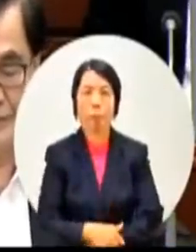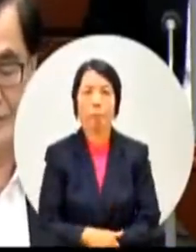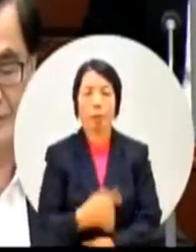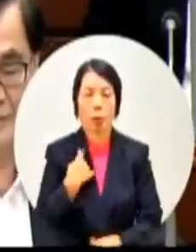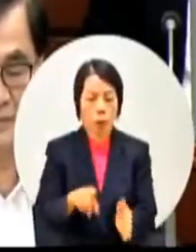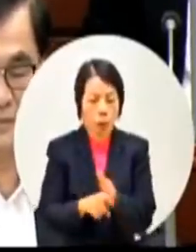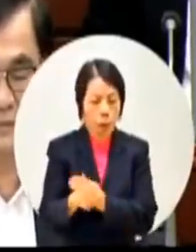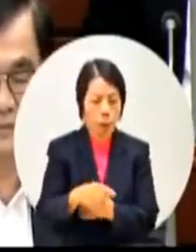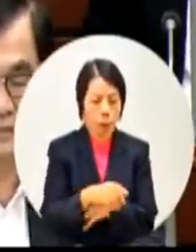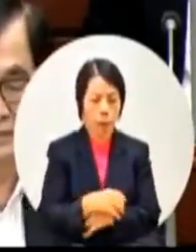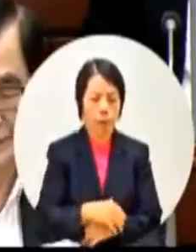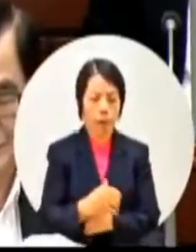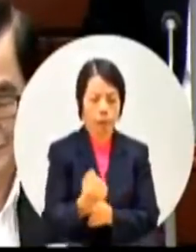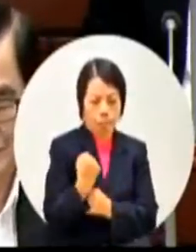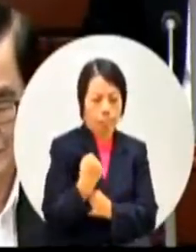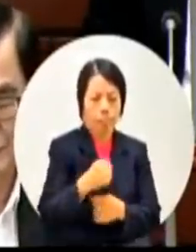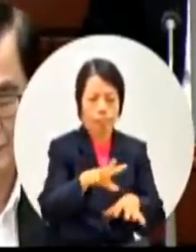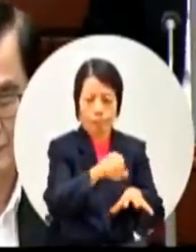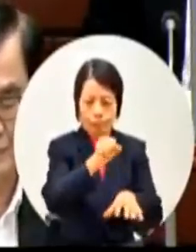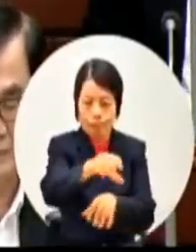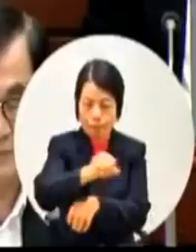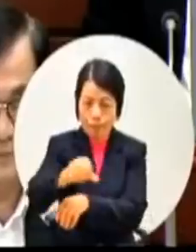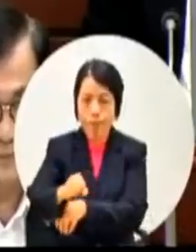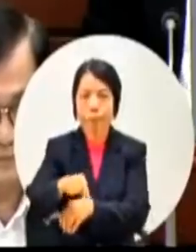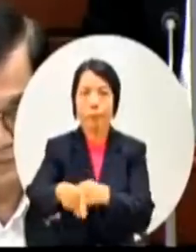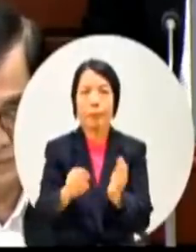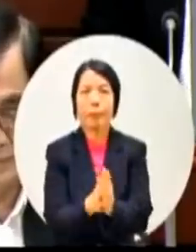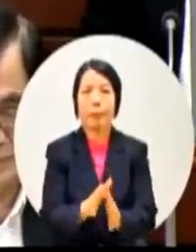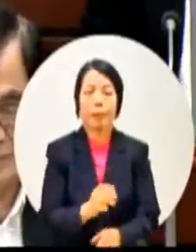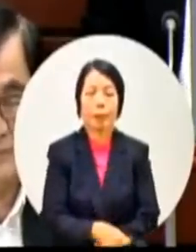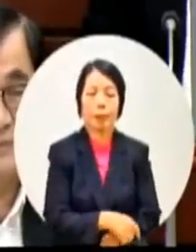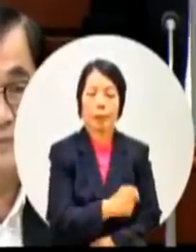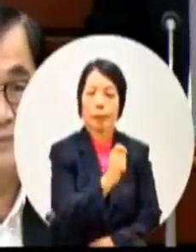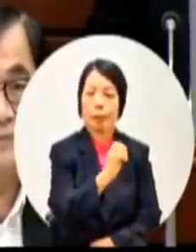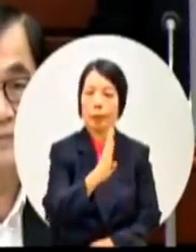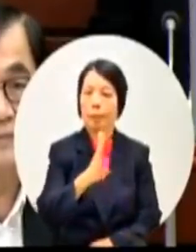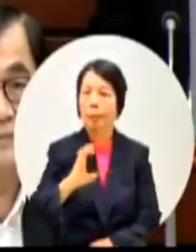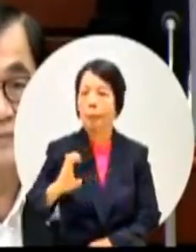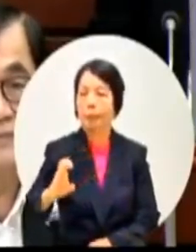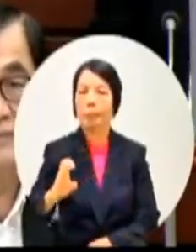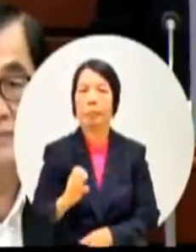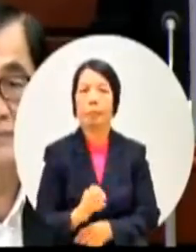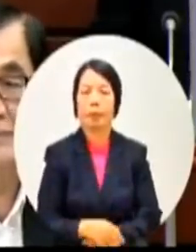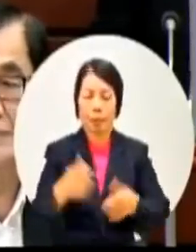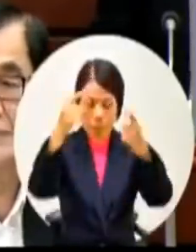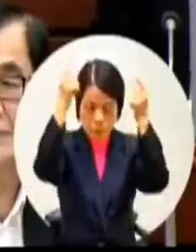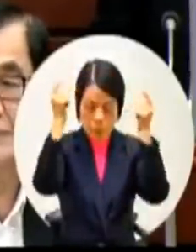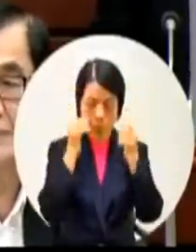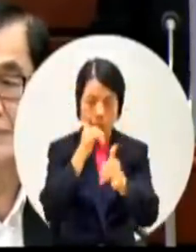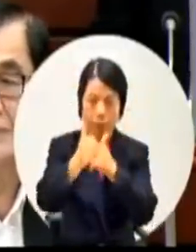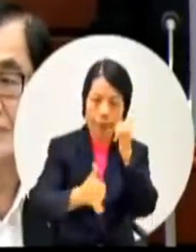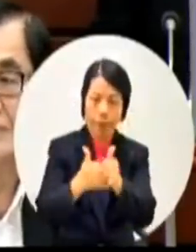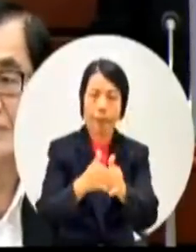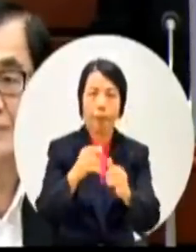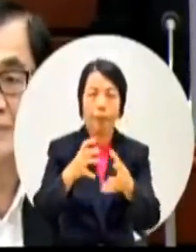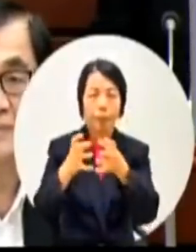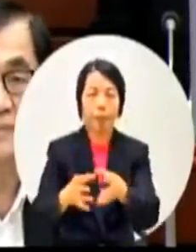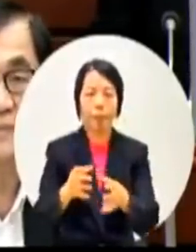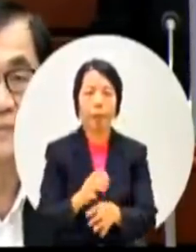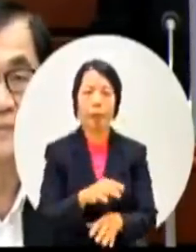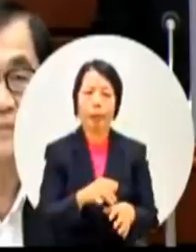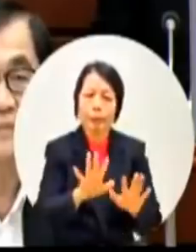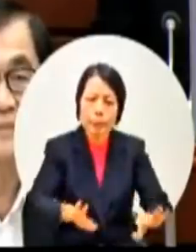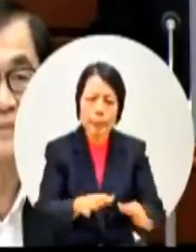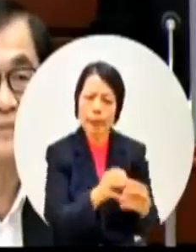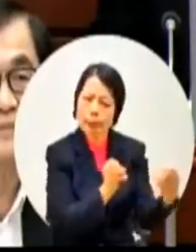A、B、C 第一优先，当然是品牌最强的迪士尼，后面还有一些我在接触，我不方便讲，因为泄露一些商业的问题，我